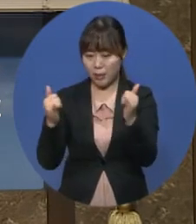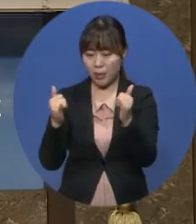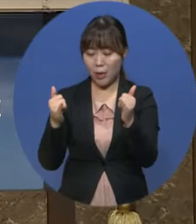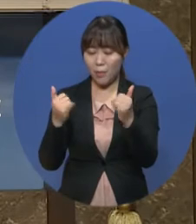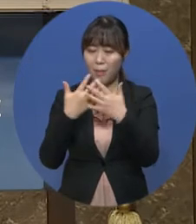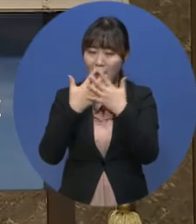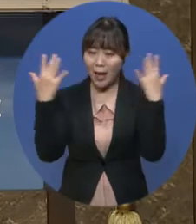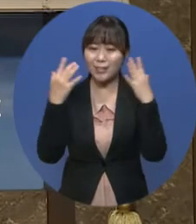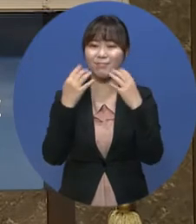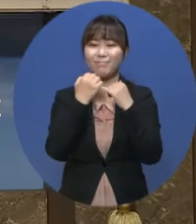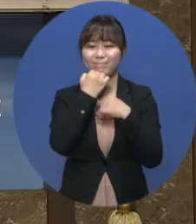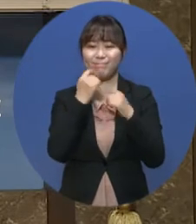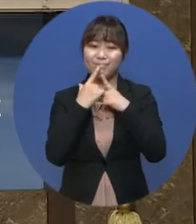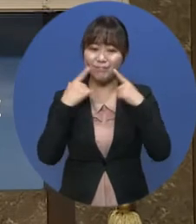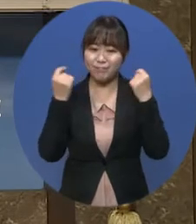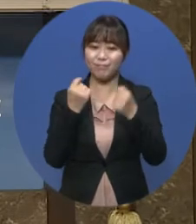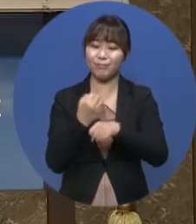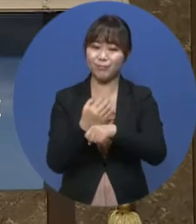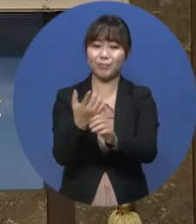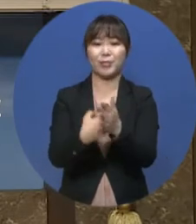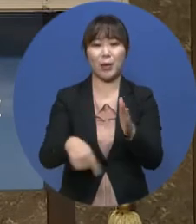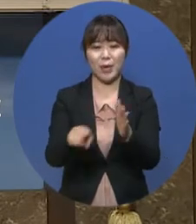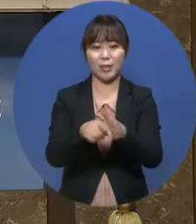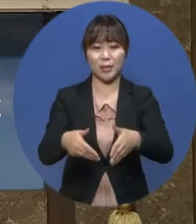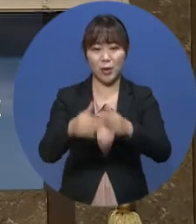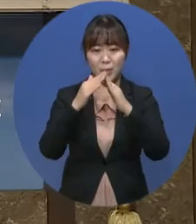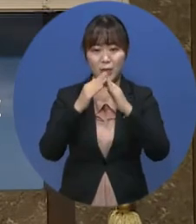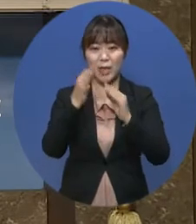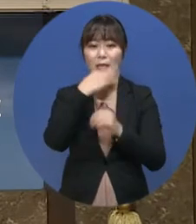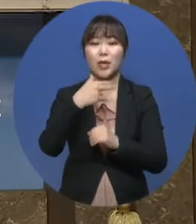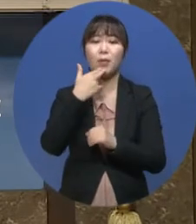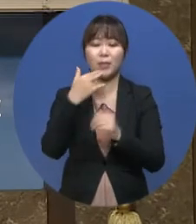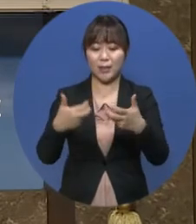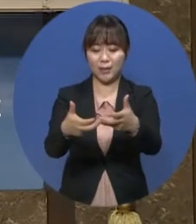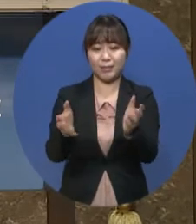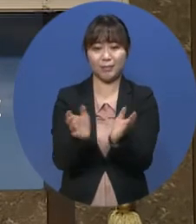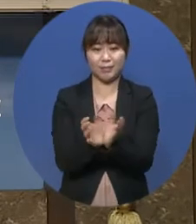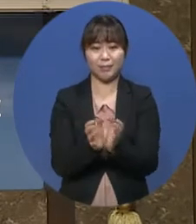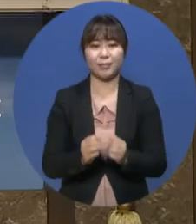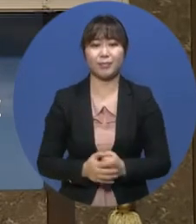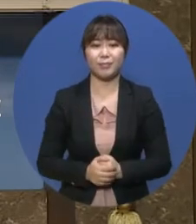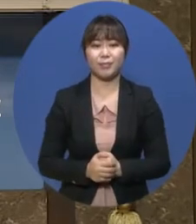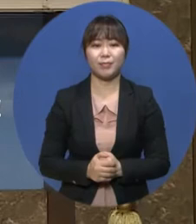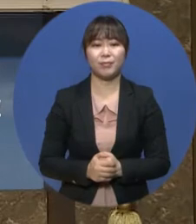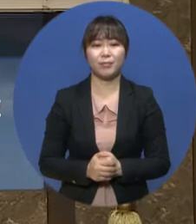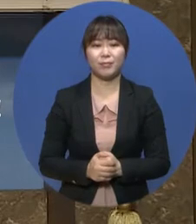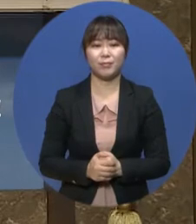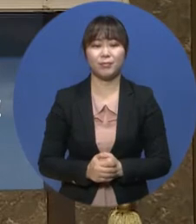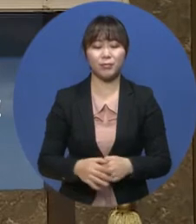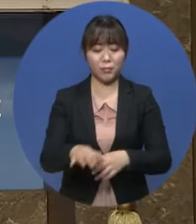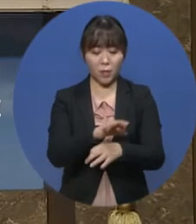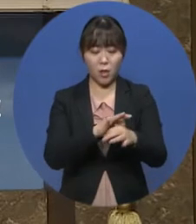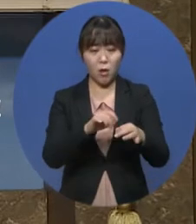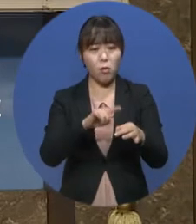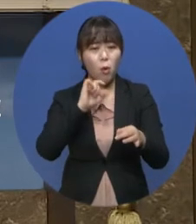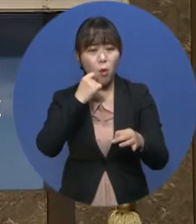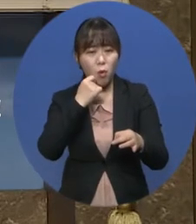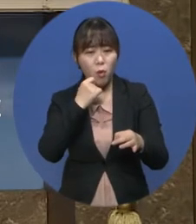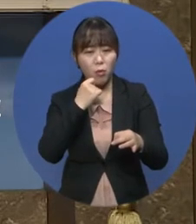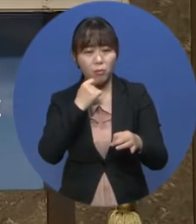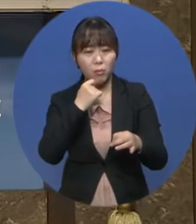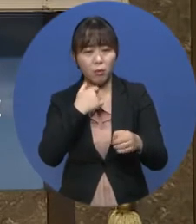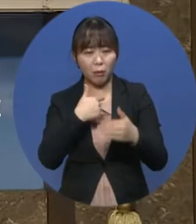환한 웃음을 전달하기 위해서 설립된 비영리 단체입니다 예 경제적인 어려움을